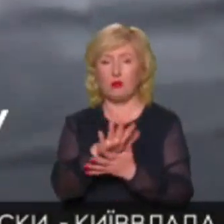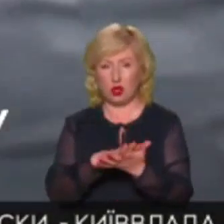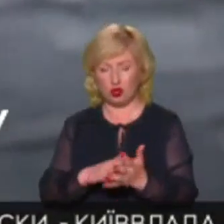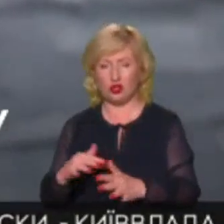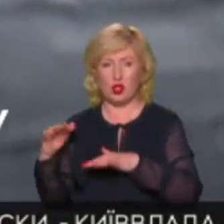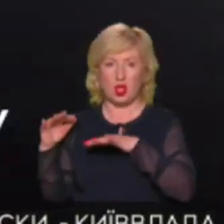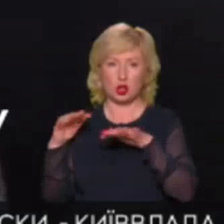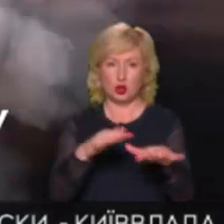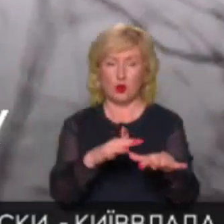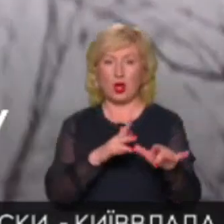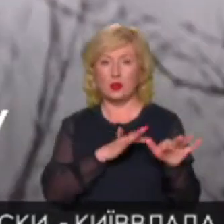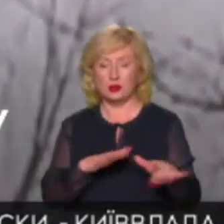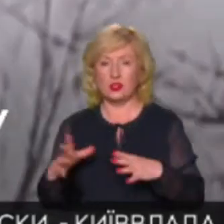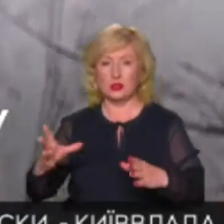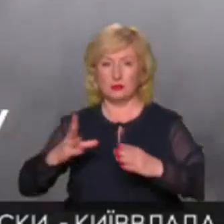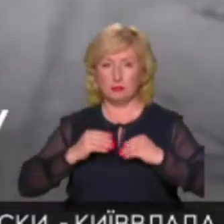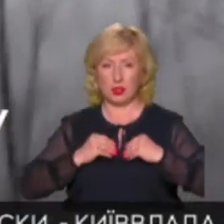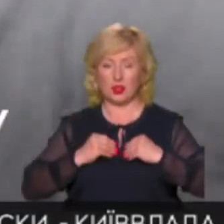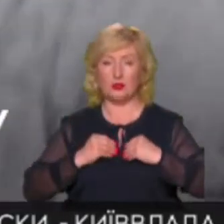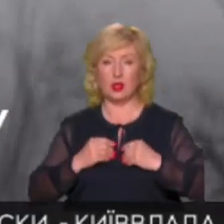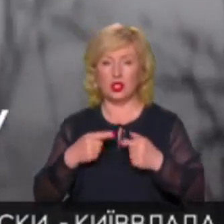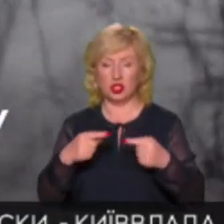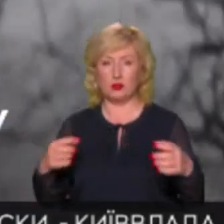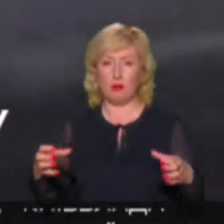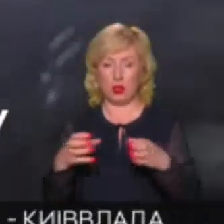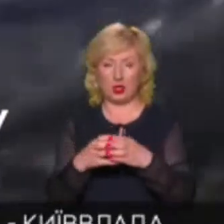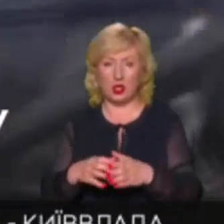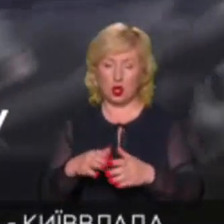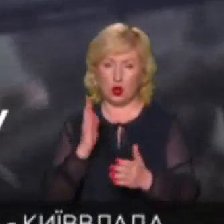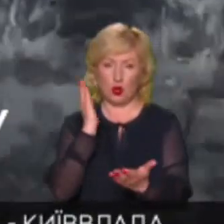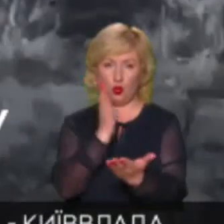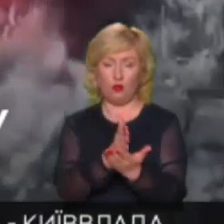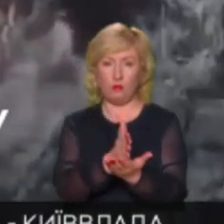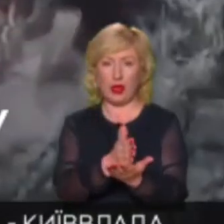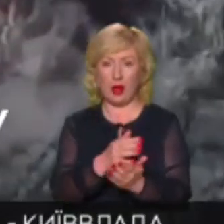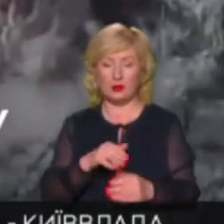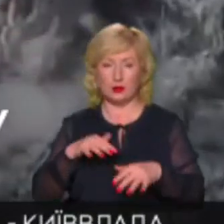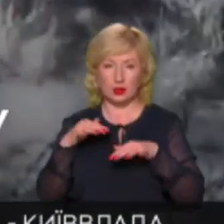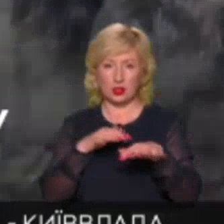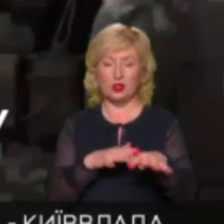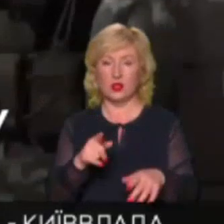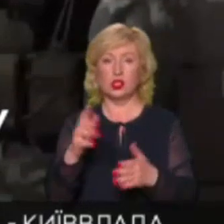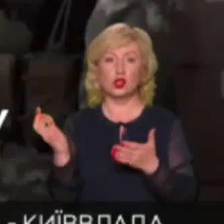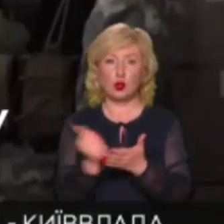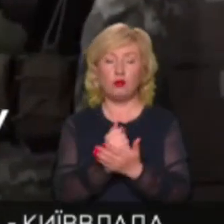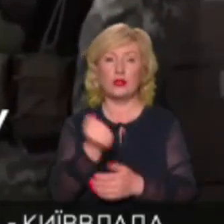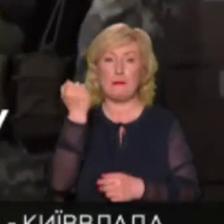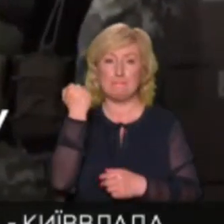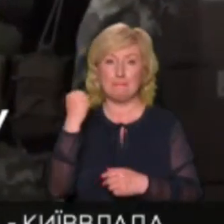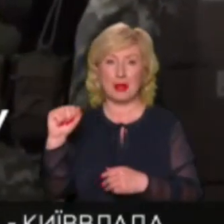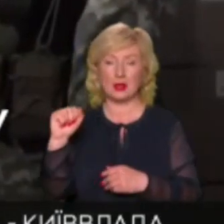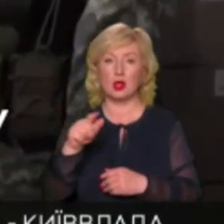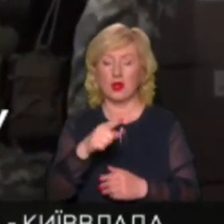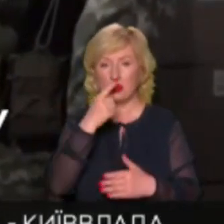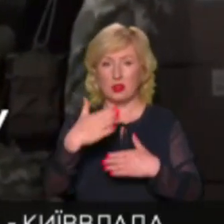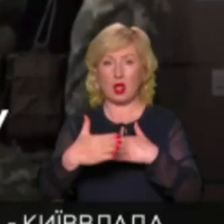Ви спільно з іншими бригадами рухайтесь вперед, ви здобуваєте перемогу, ви